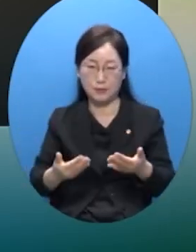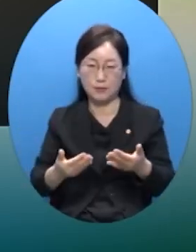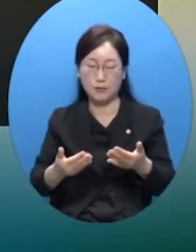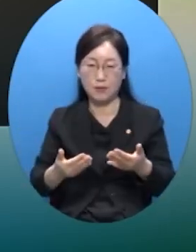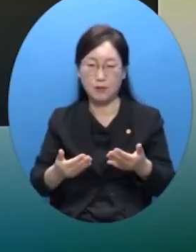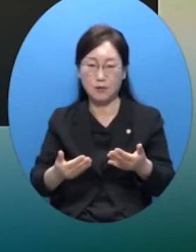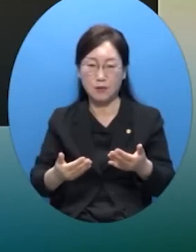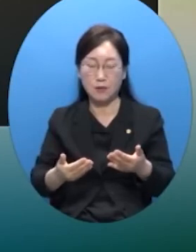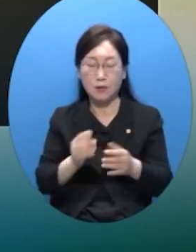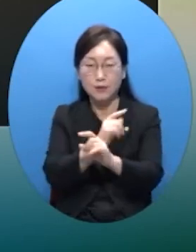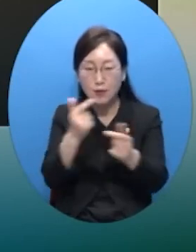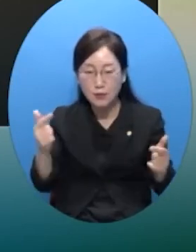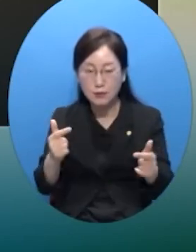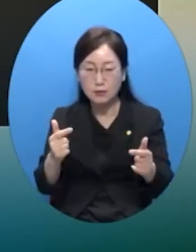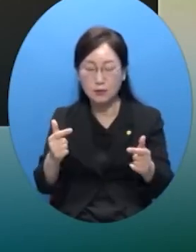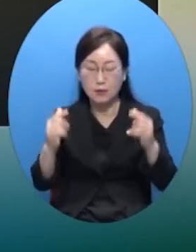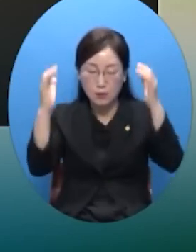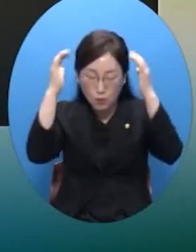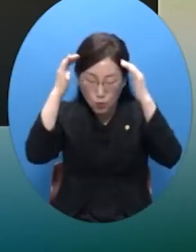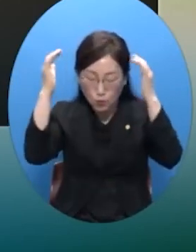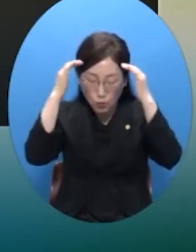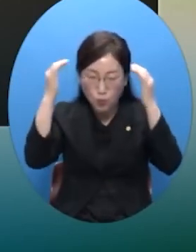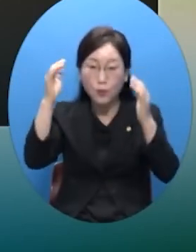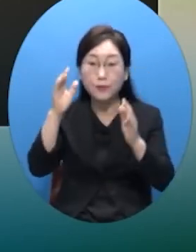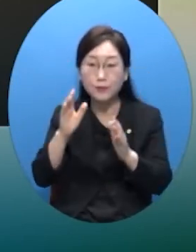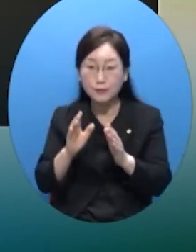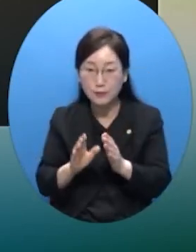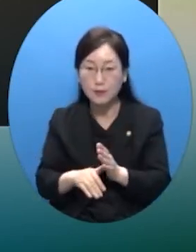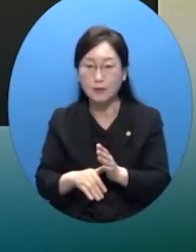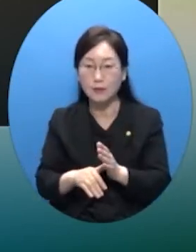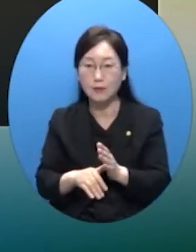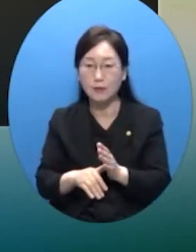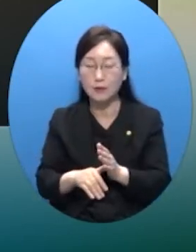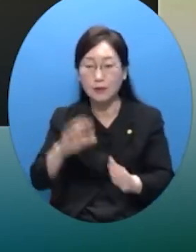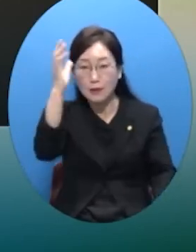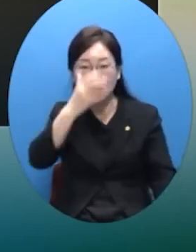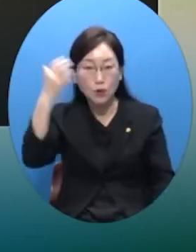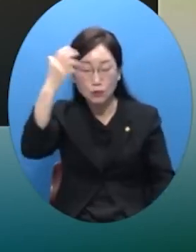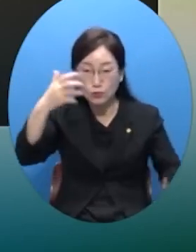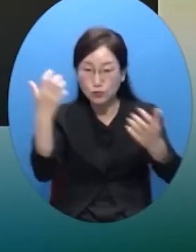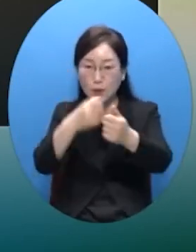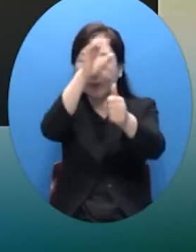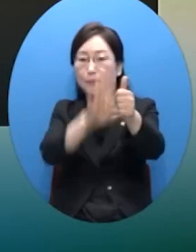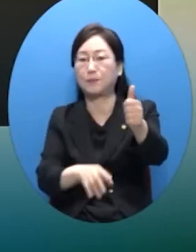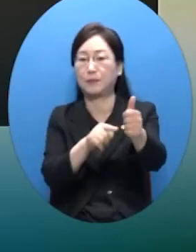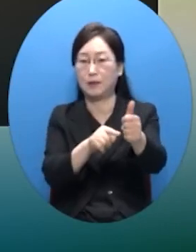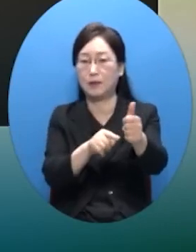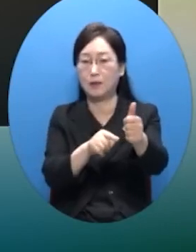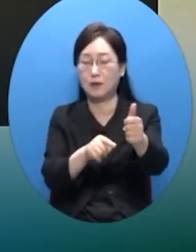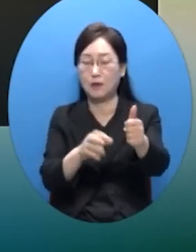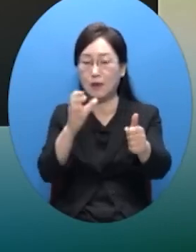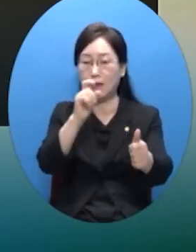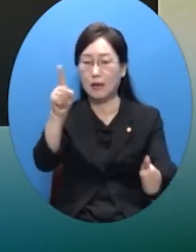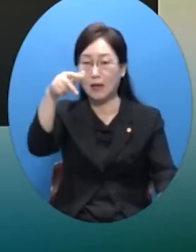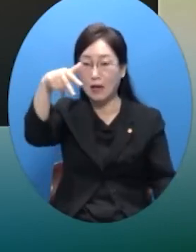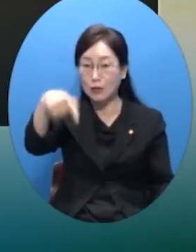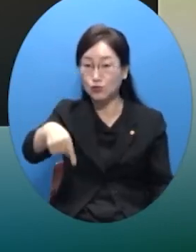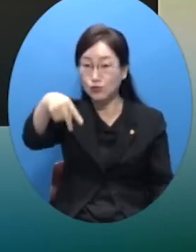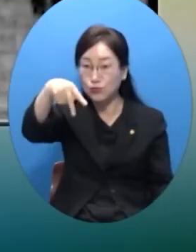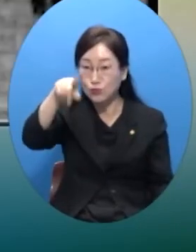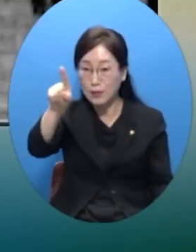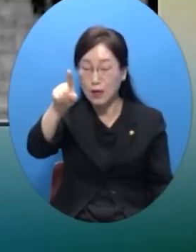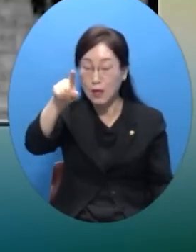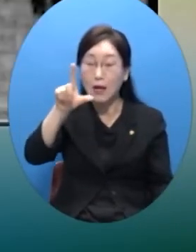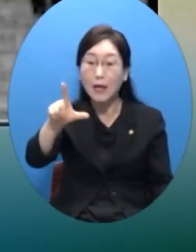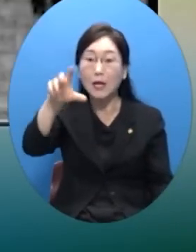여러 가지 어려움과 고통을 겪고 있었던 그때에 성령임에서 아사 에레아사